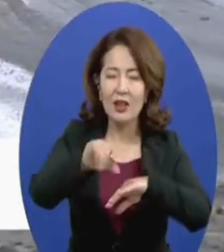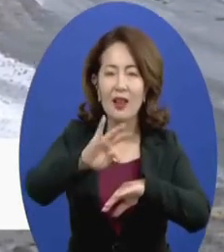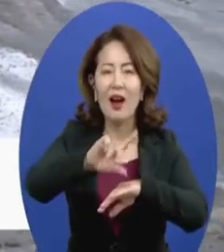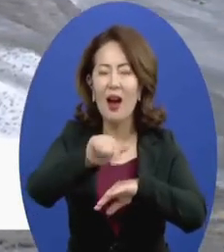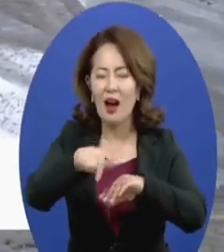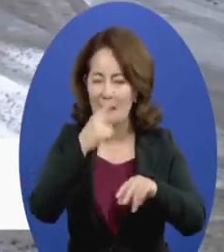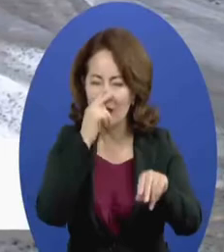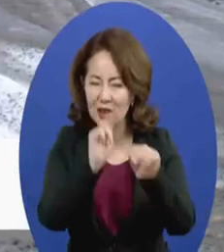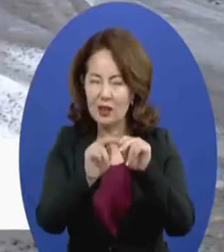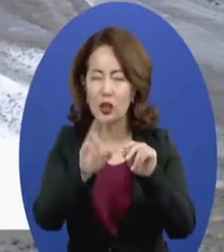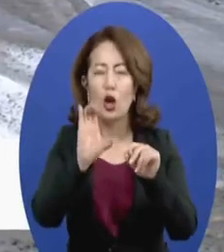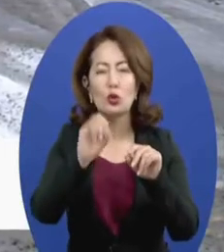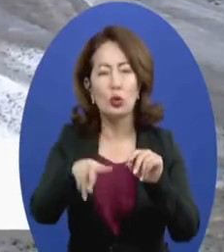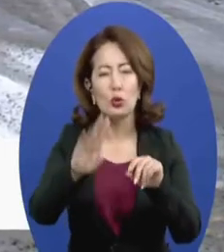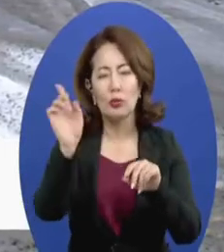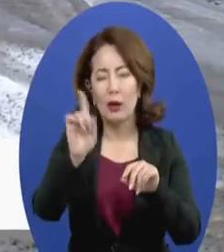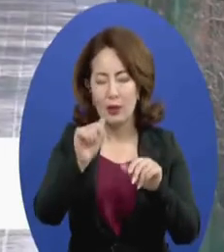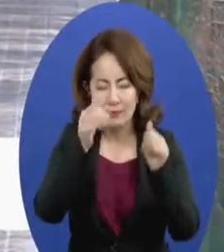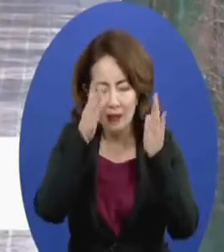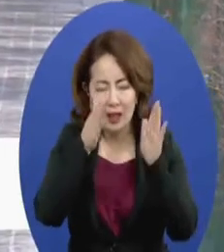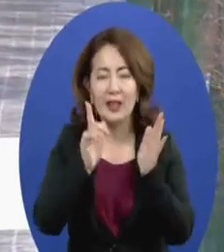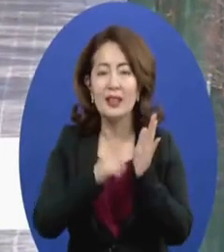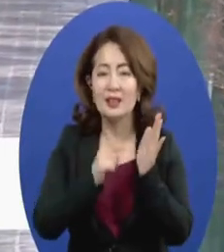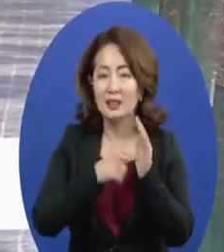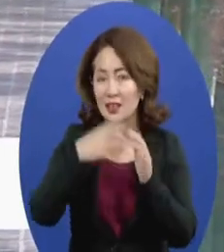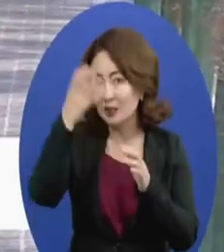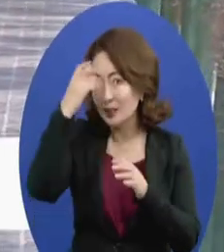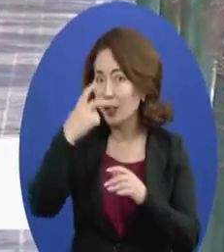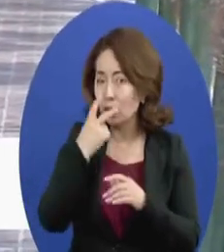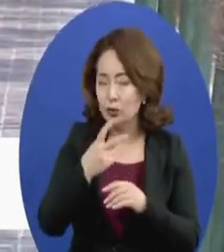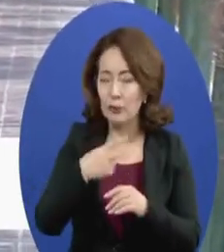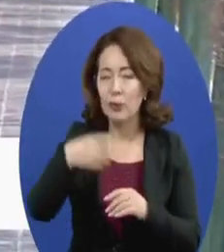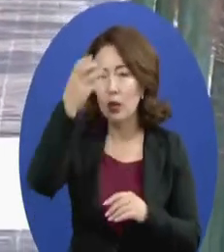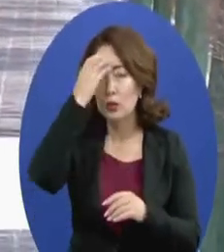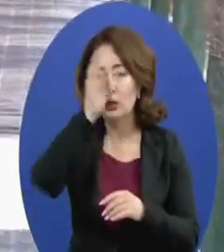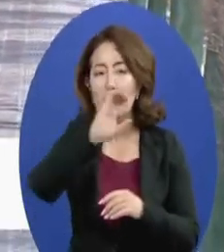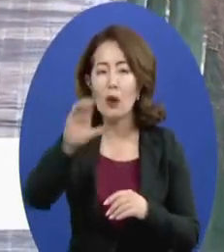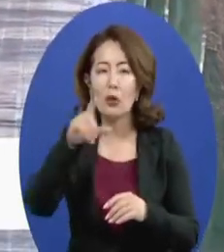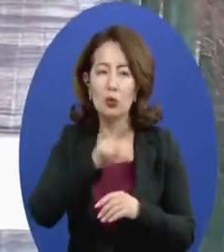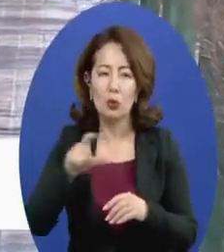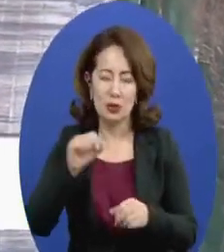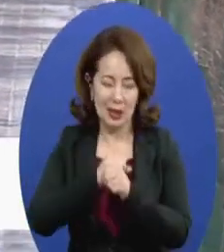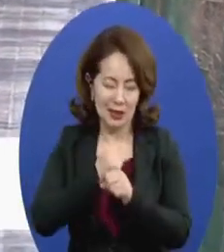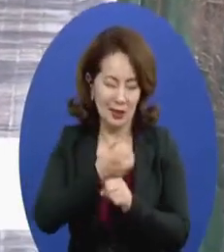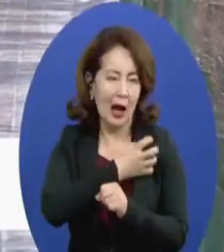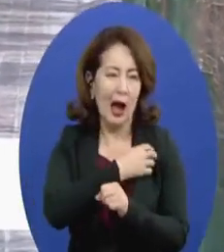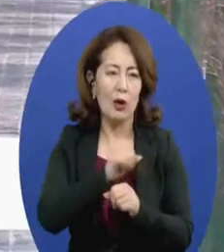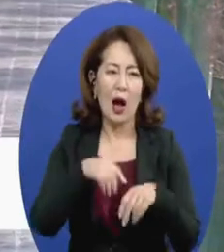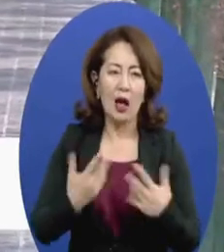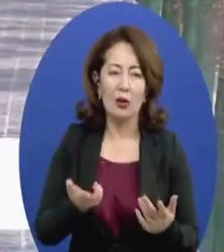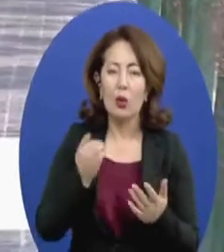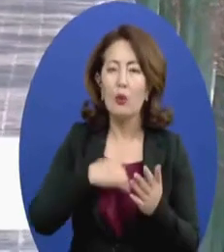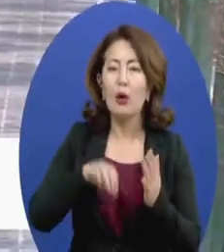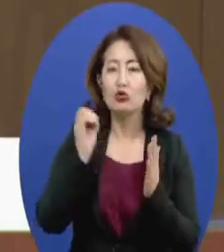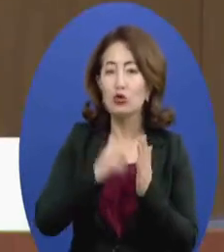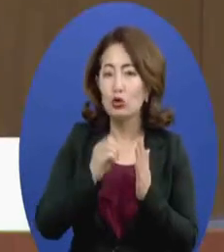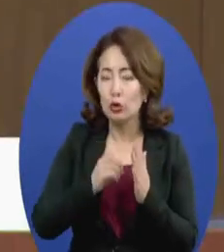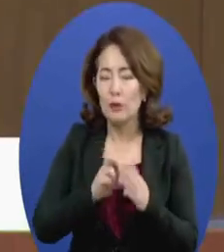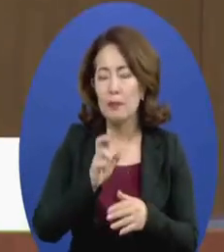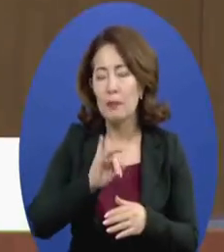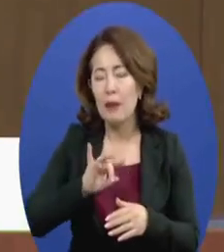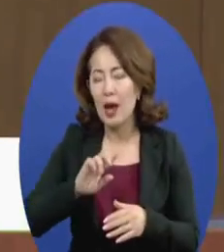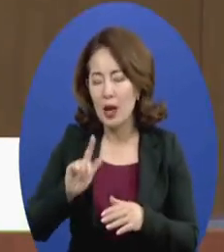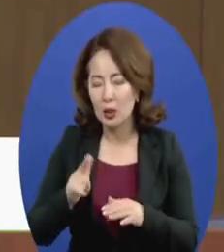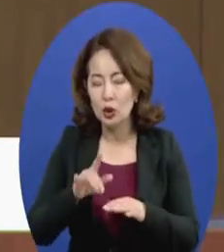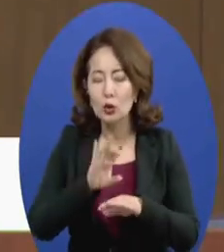байх шаардлагатай гэж засгийн газар үзэж байна. Төрийн албан хаагчдын хувьд ажлын хариуцлага алдахгүй байх хэрэгтэй гэсэн байр суурийг ерөнхий